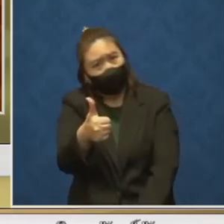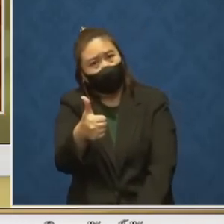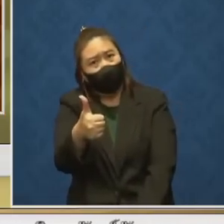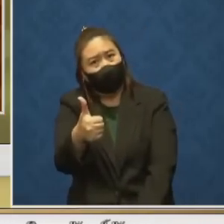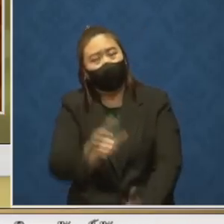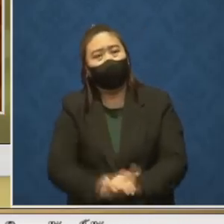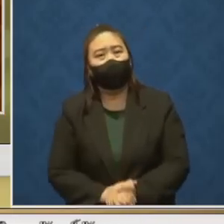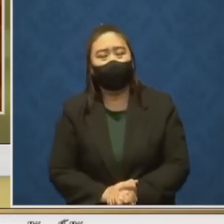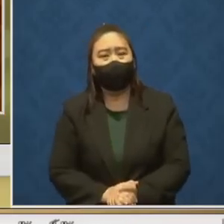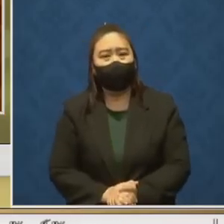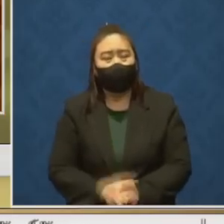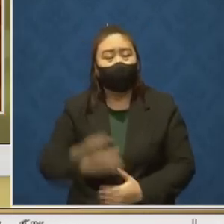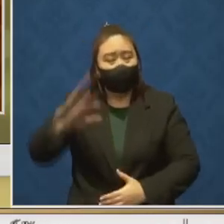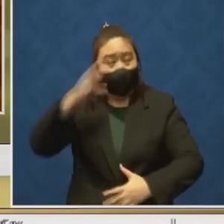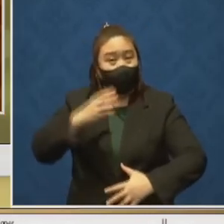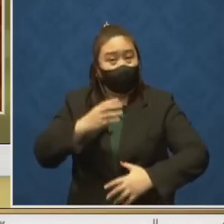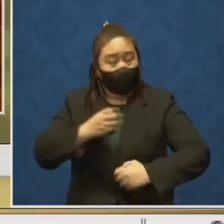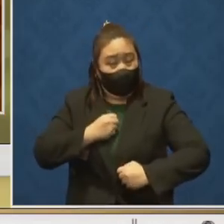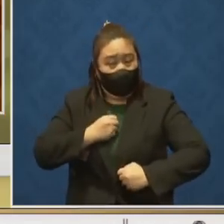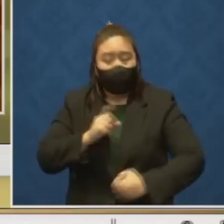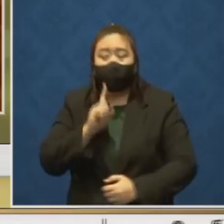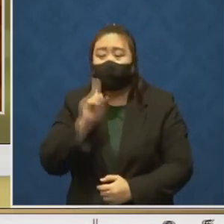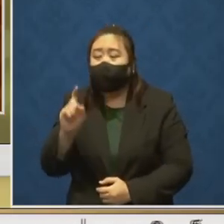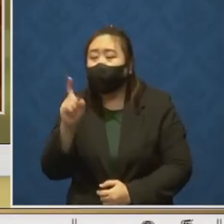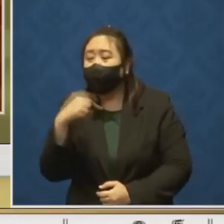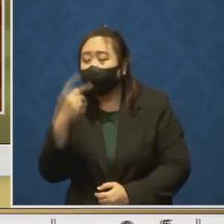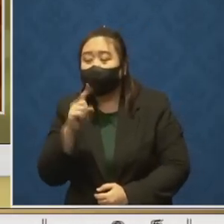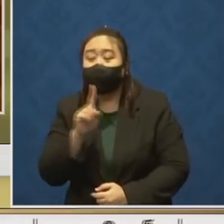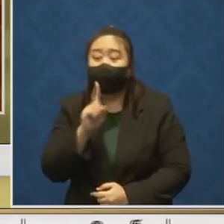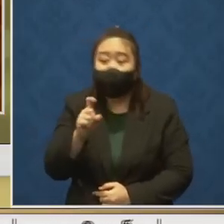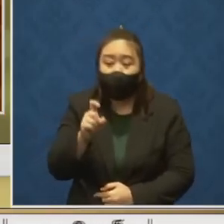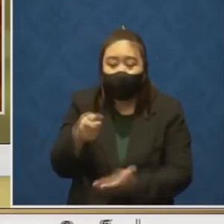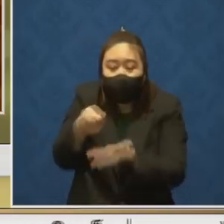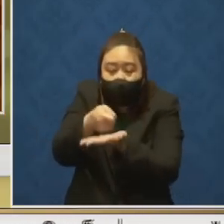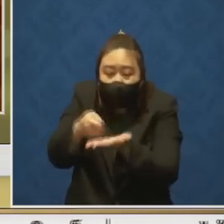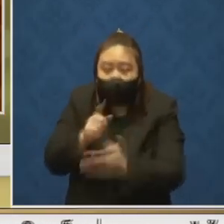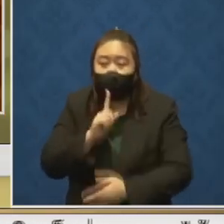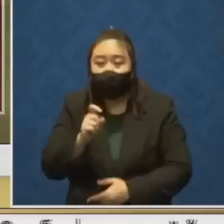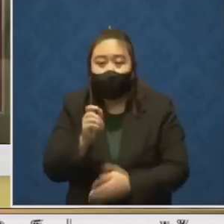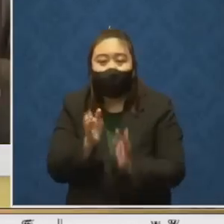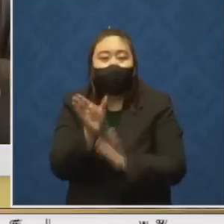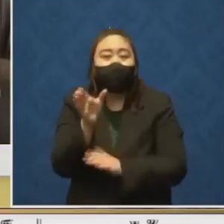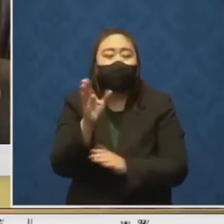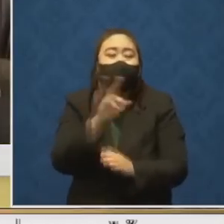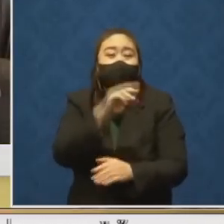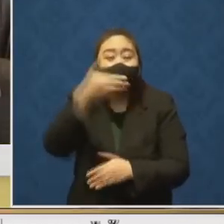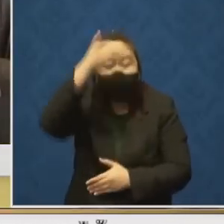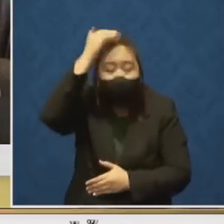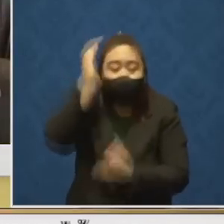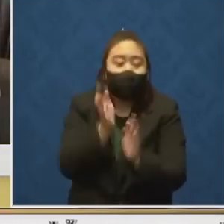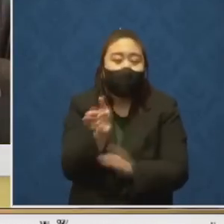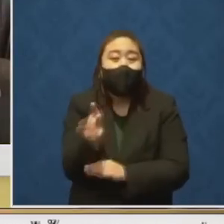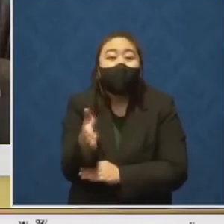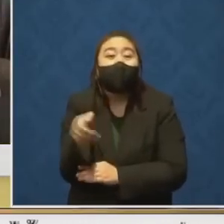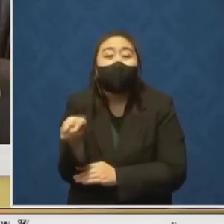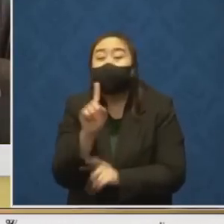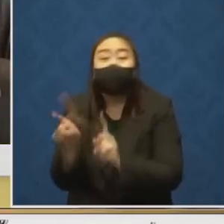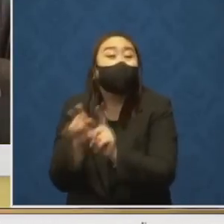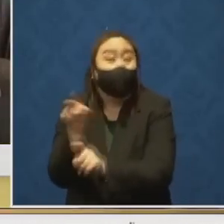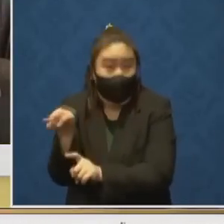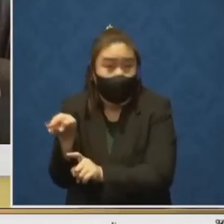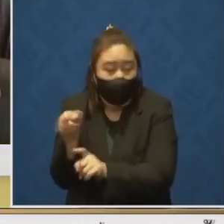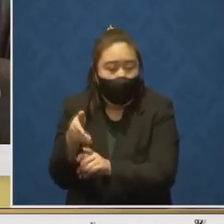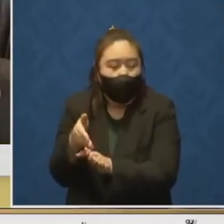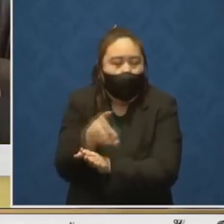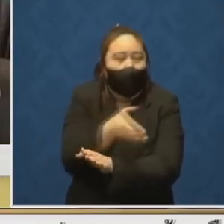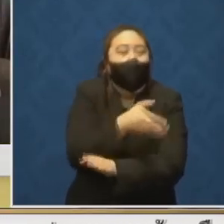กองทัพบกไปถามหมอดูหอหมอปลาที่ไหนมาถึได้รู้ร่งหน้าว่ใครจะชนะประมูลถึได้เปิดประตูรู้วากองทัออนุญาตให